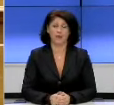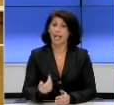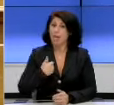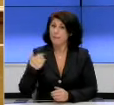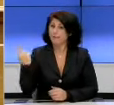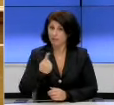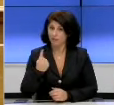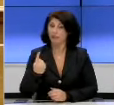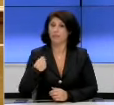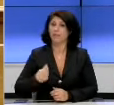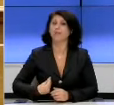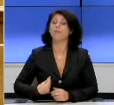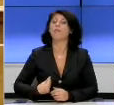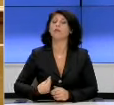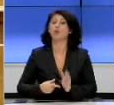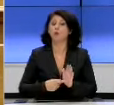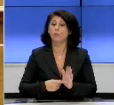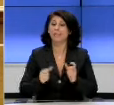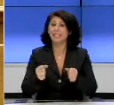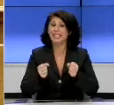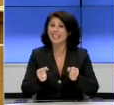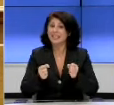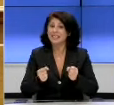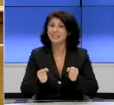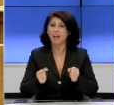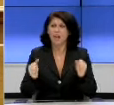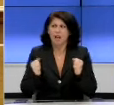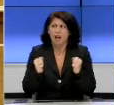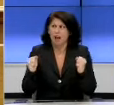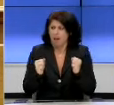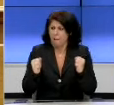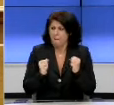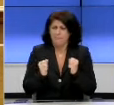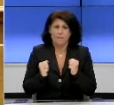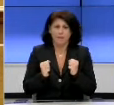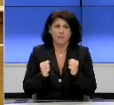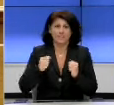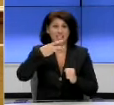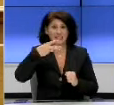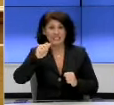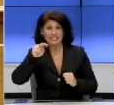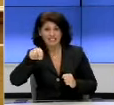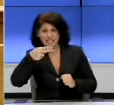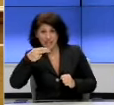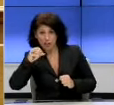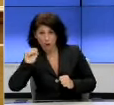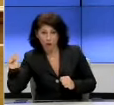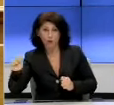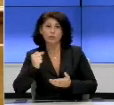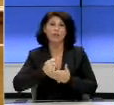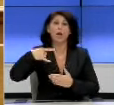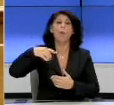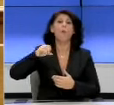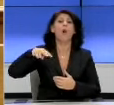σε συνθήκες δημοσιονομικής κρίσης, δημοσιονομικής ασφυξίας. Ο Ξανθός και ο Πολάκης που τόσο πολύ